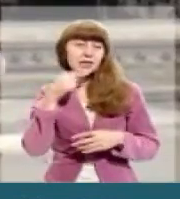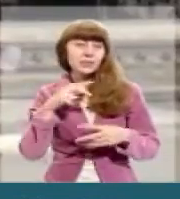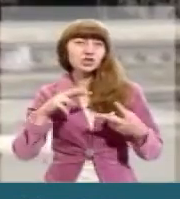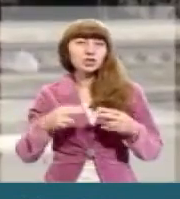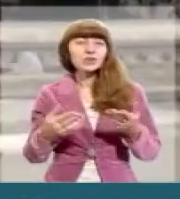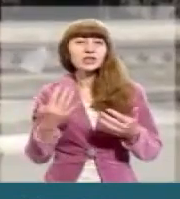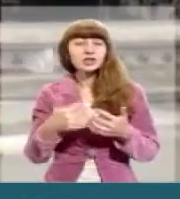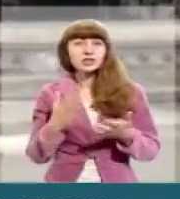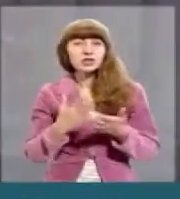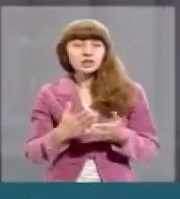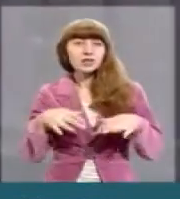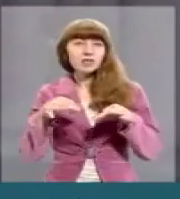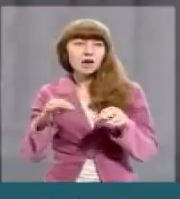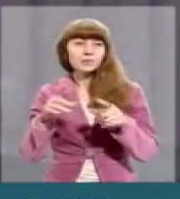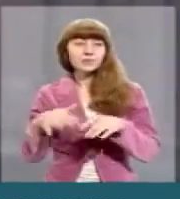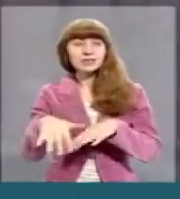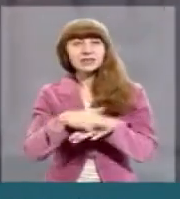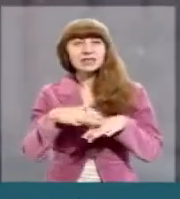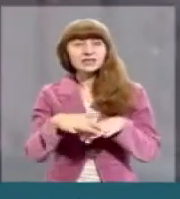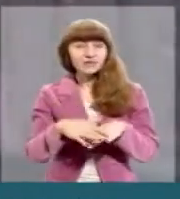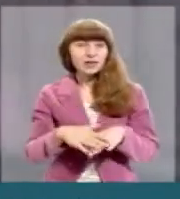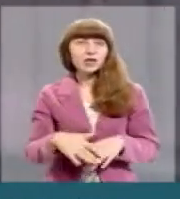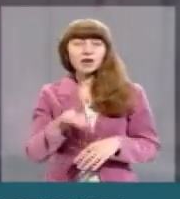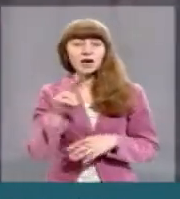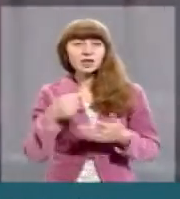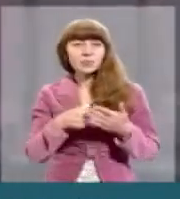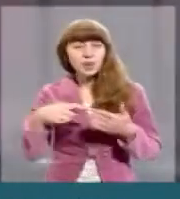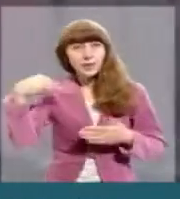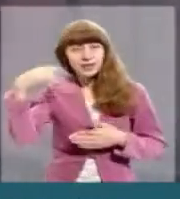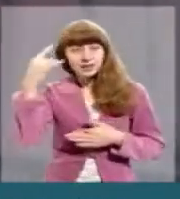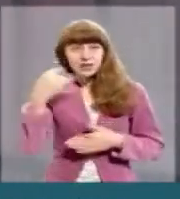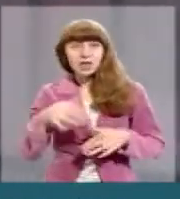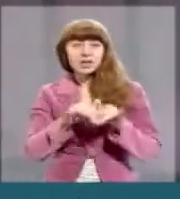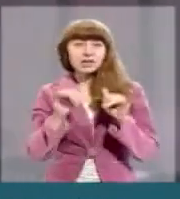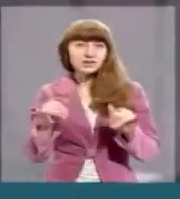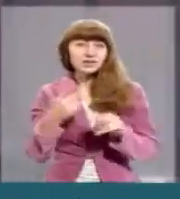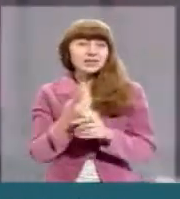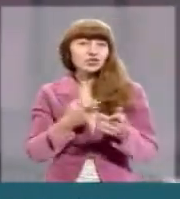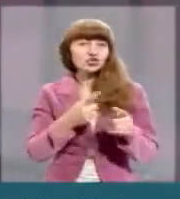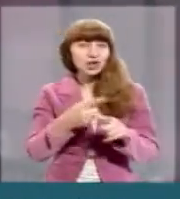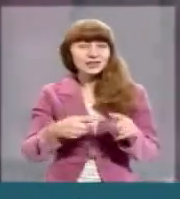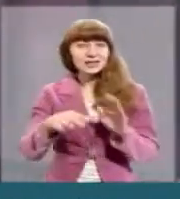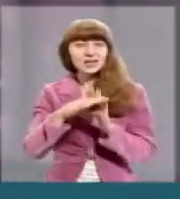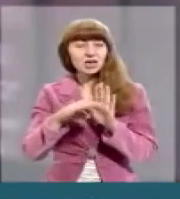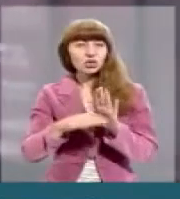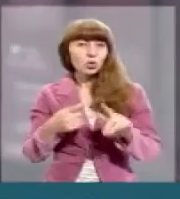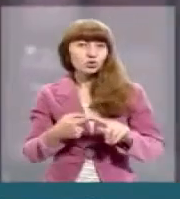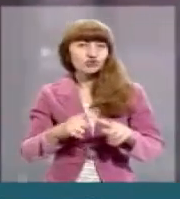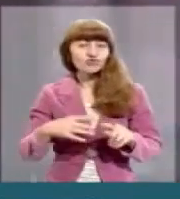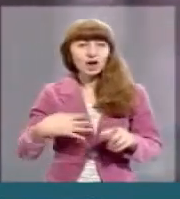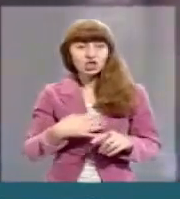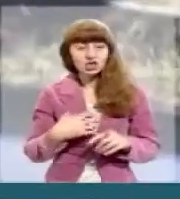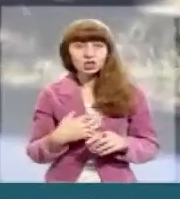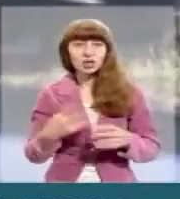среди которых транспортно-логистическая сфера. Как отметил глава государства в своем послании, развитие данной отрасли – задача стратегическая. Он